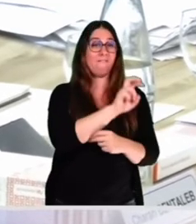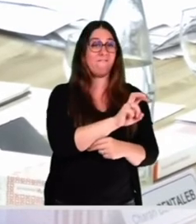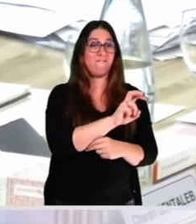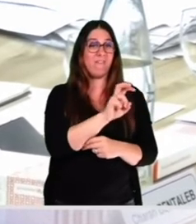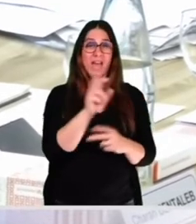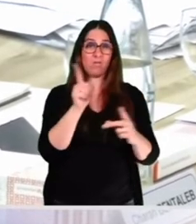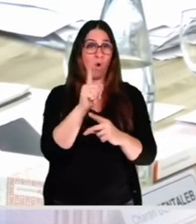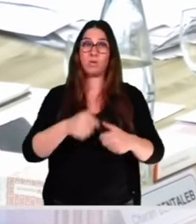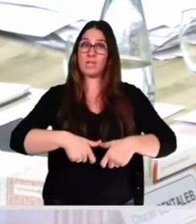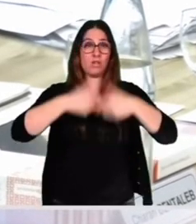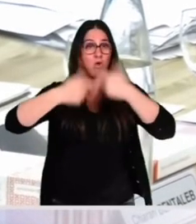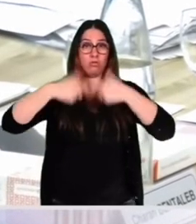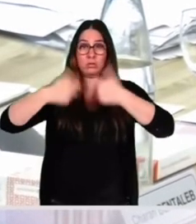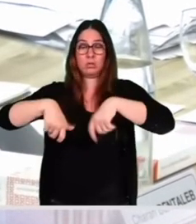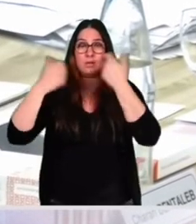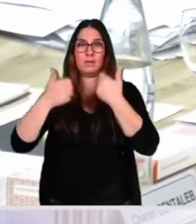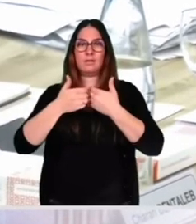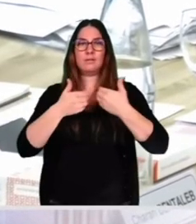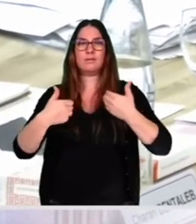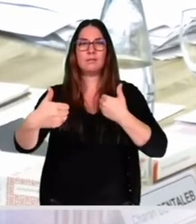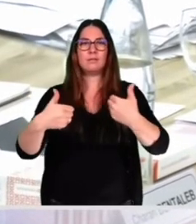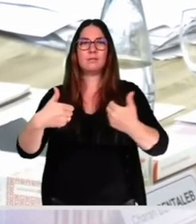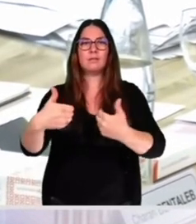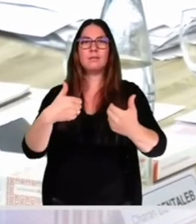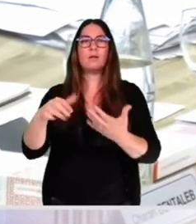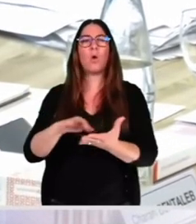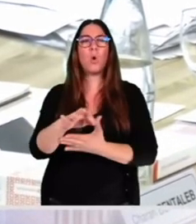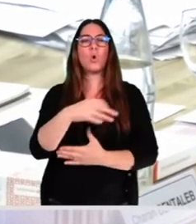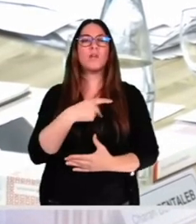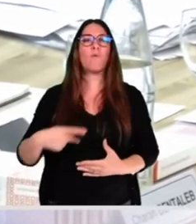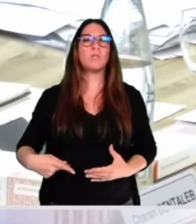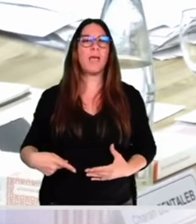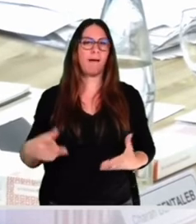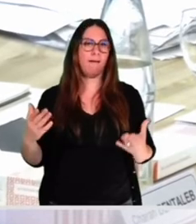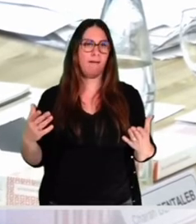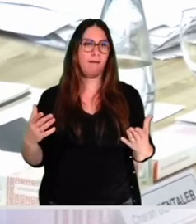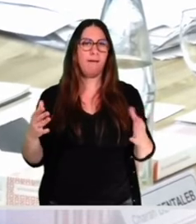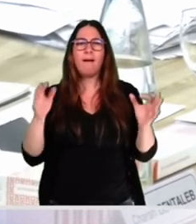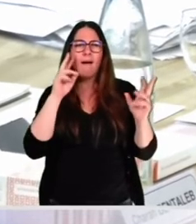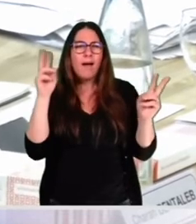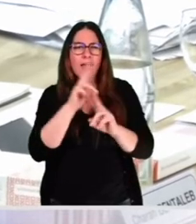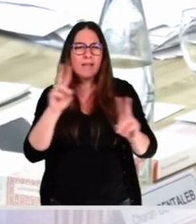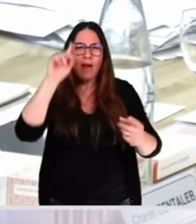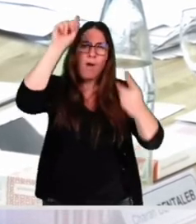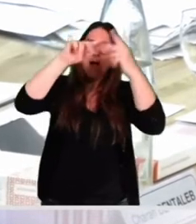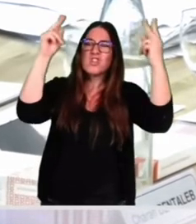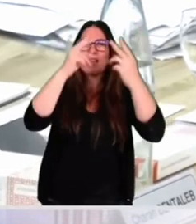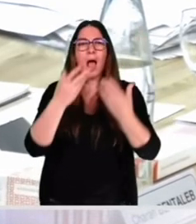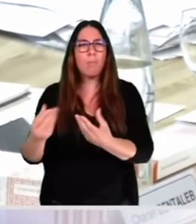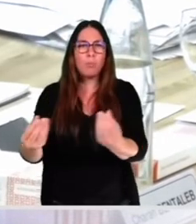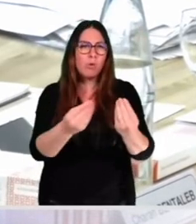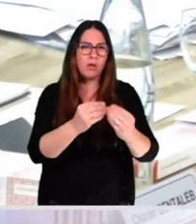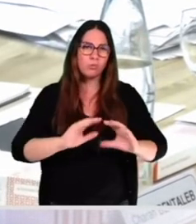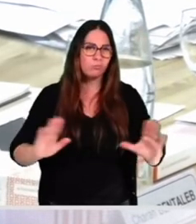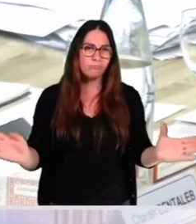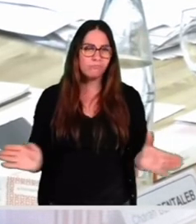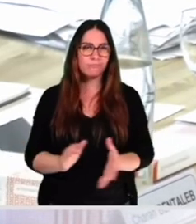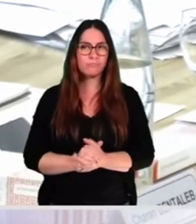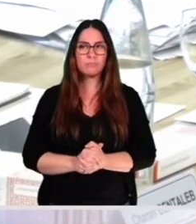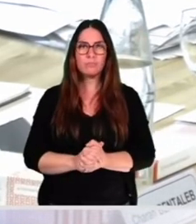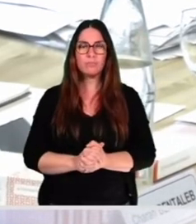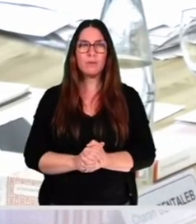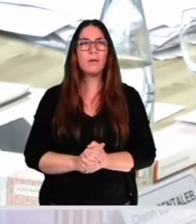projet dense, fragmenté, guidé par des logiques foncières, comme je le disais, et non par un intérêt général. Où est donc la